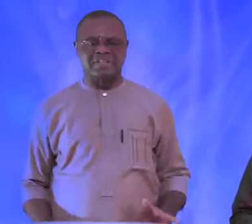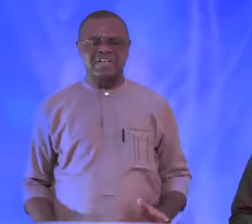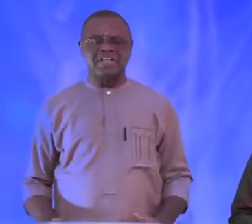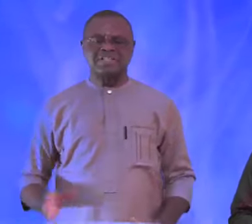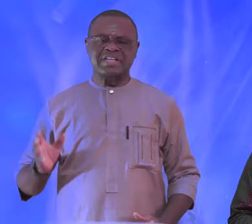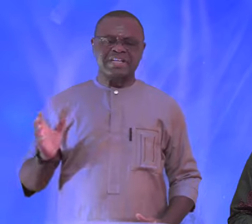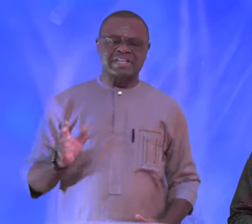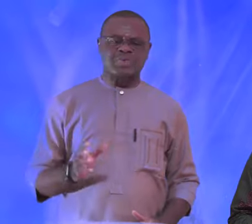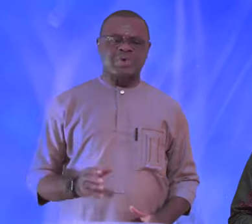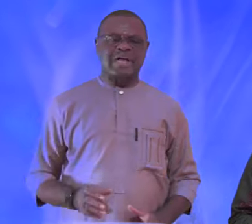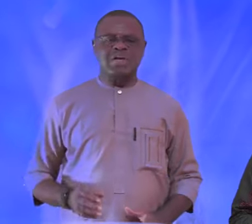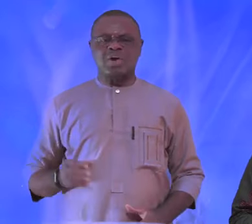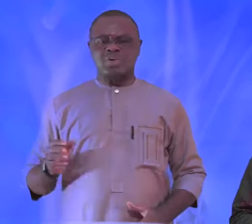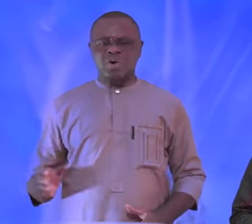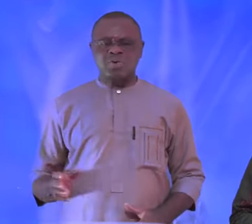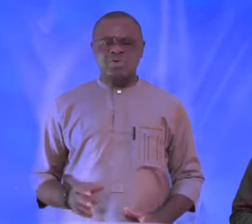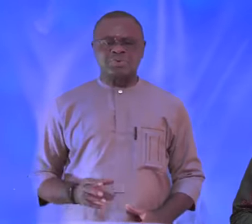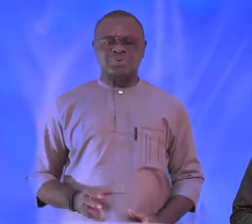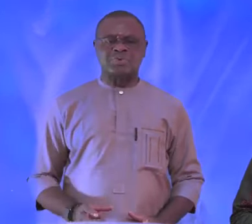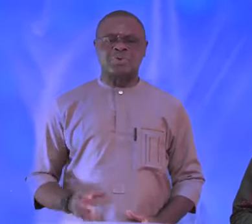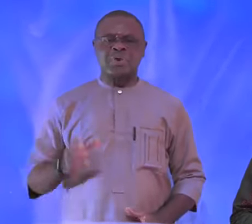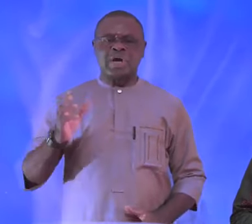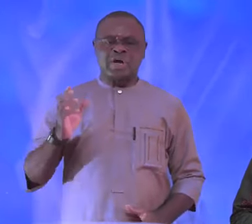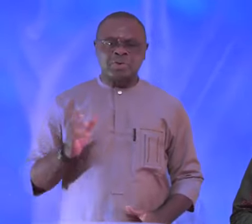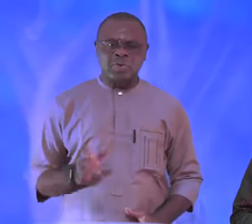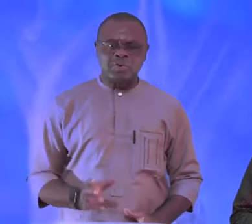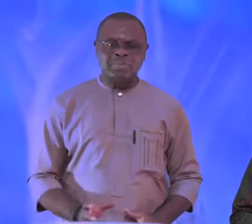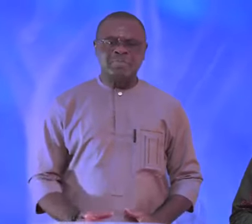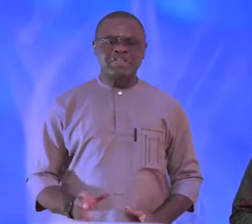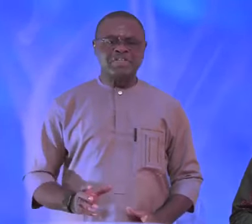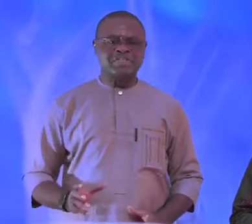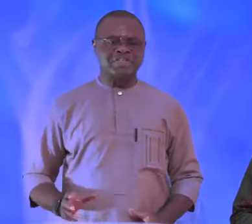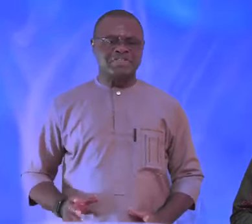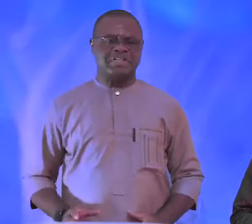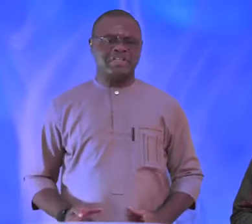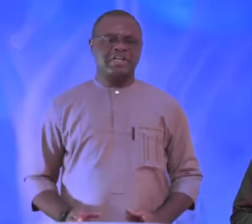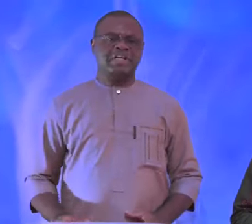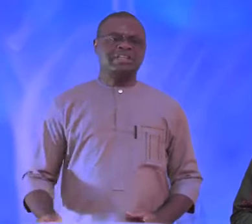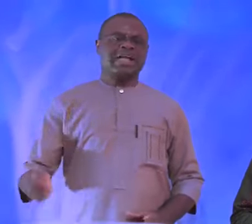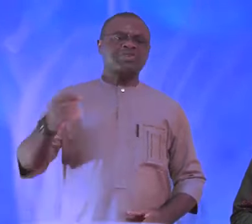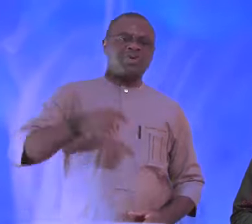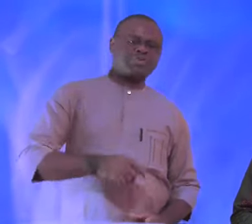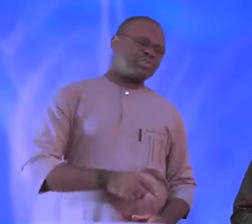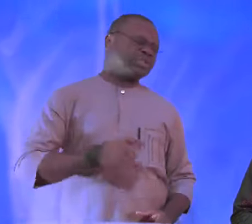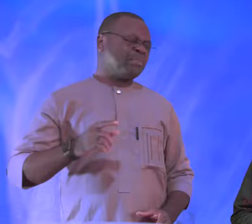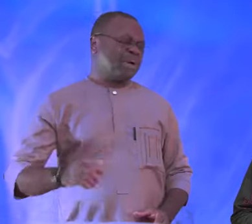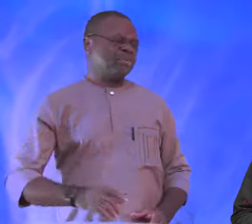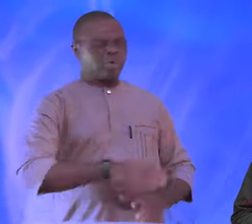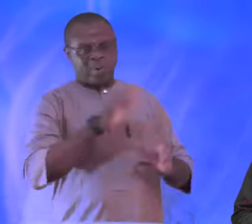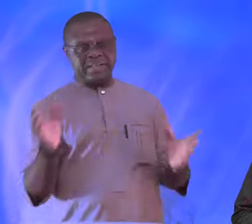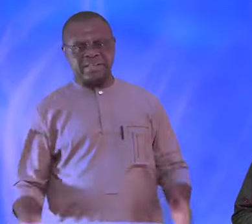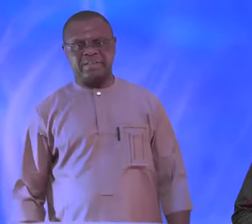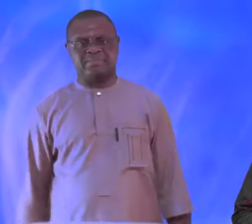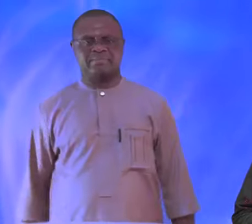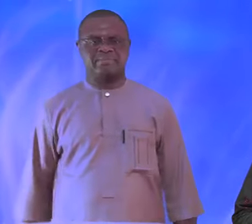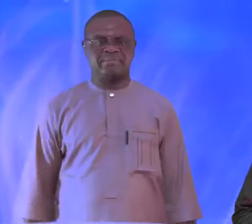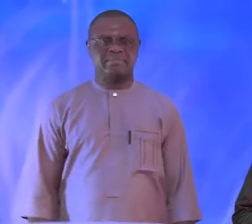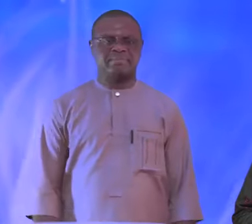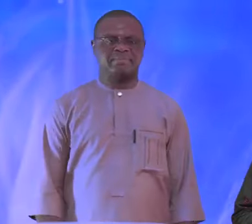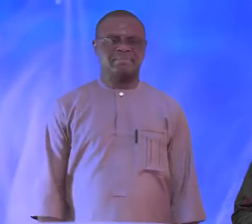50. Chineke jiwo ya rụọ ọrụ otuto na ọrụ ebube dị iche iche na ndụ ọtụtụ ndị mmadụ n'ụwa